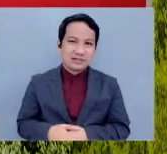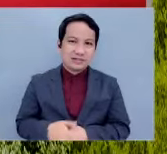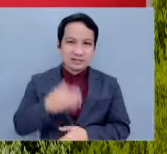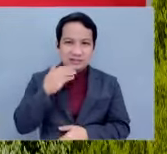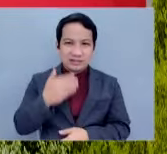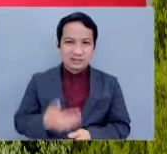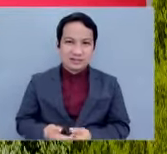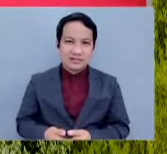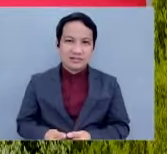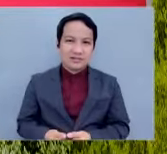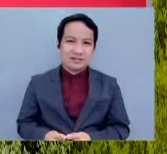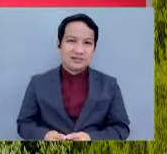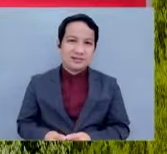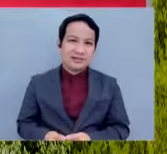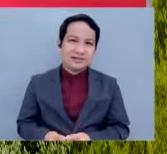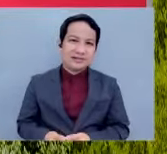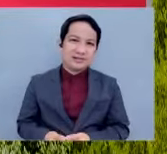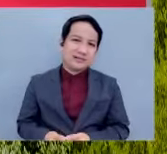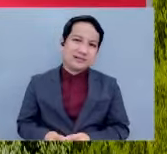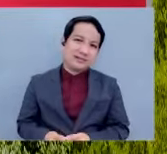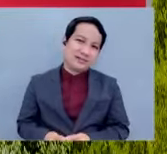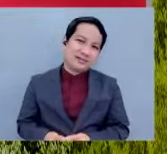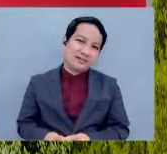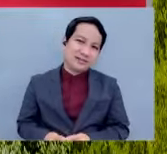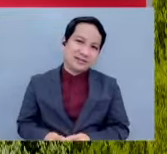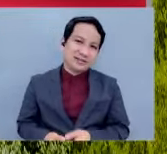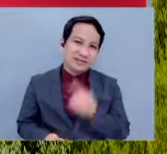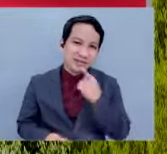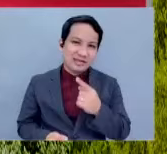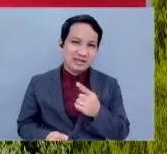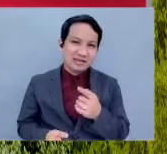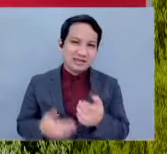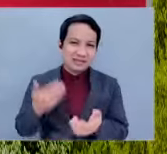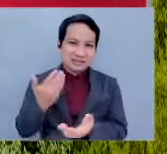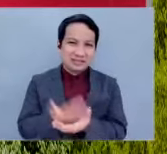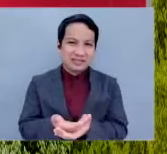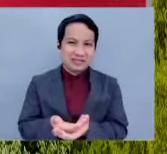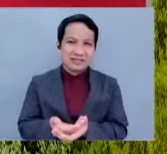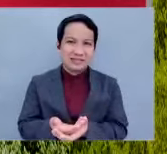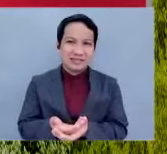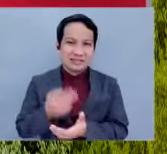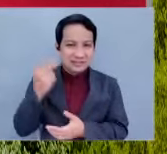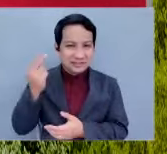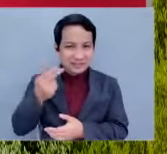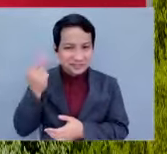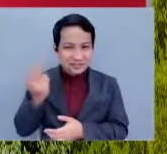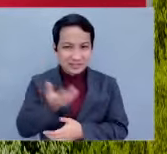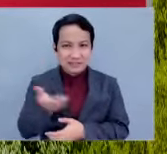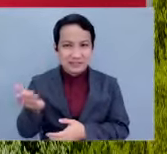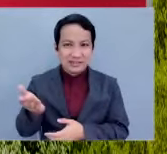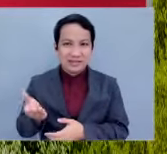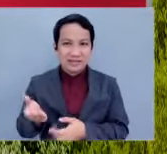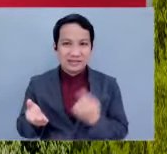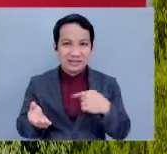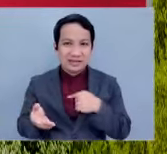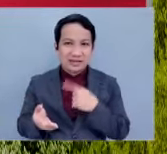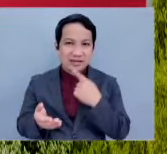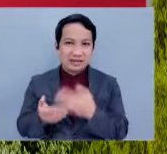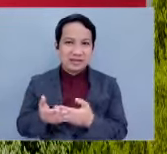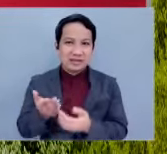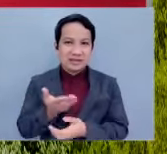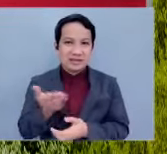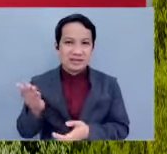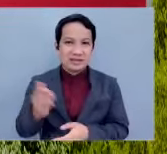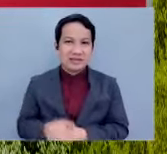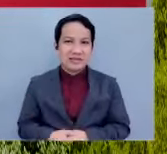Prof! Hindi umabot dito, matraffic. Pero di bale, kasama ka pa rin namin. Po sa inyo, makasaysayang umaga po mga